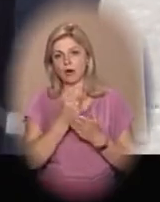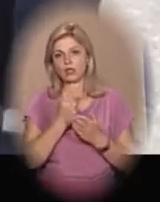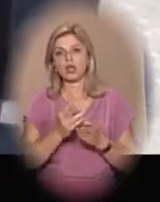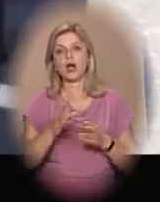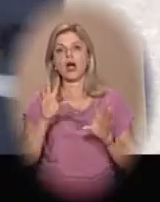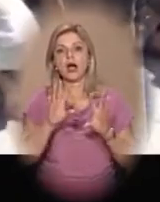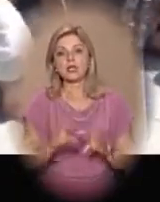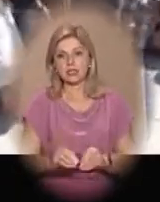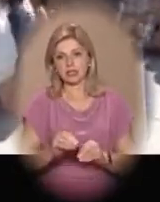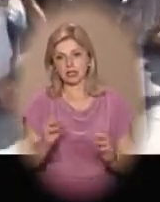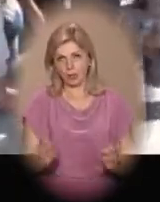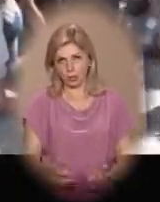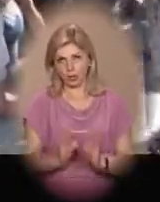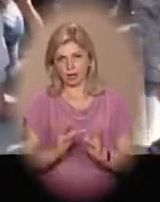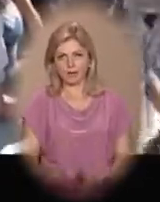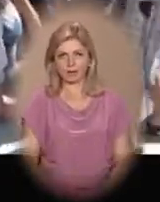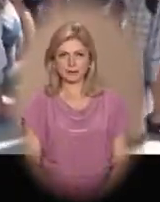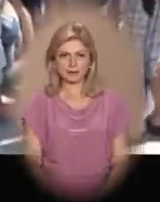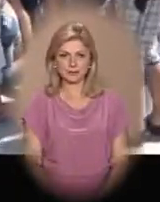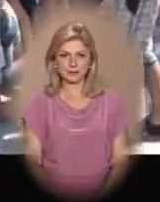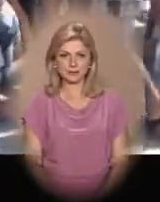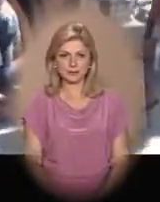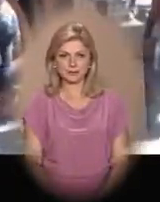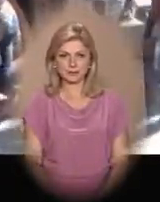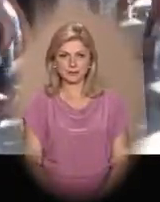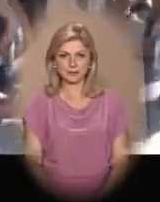гасіння умовної пожежі. Нажимай.